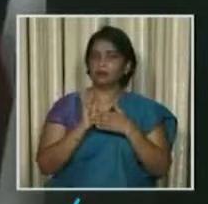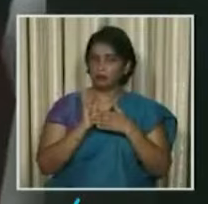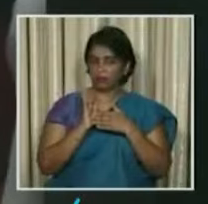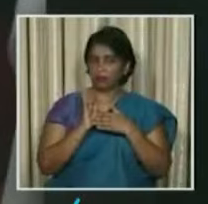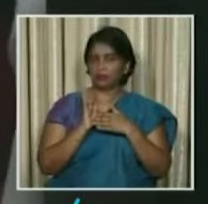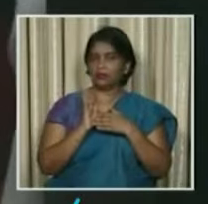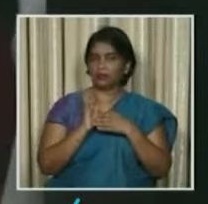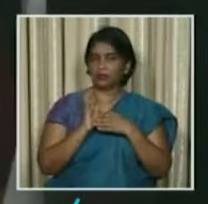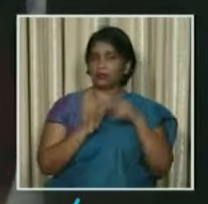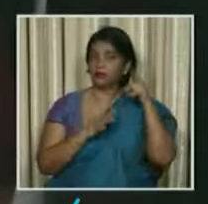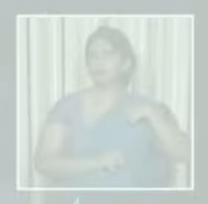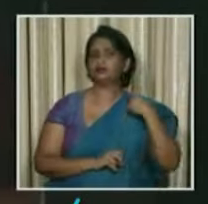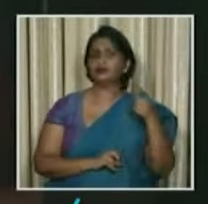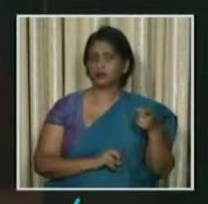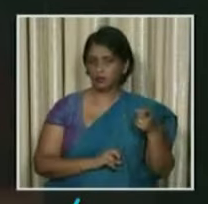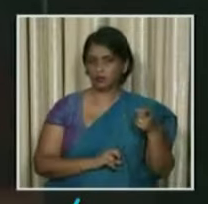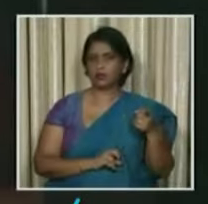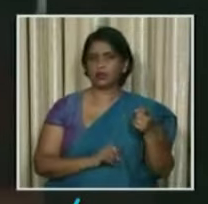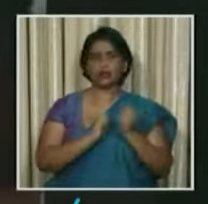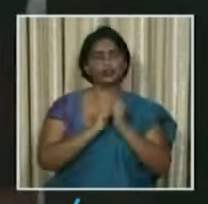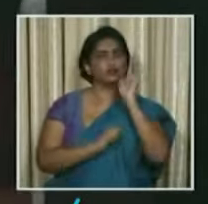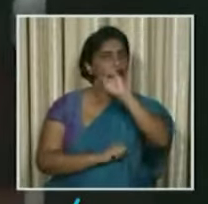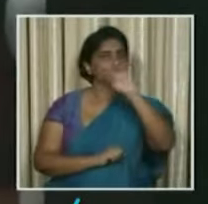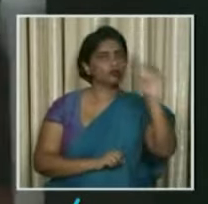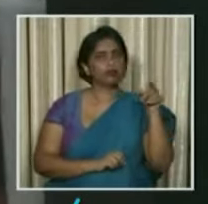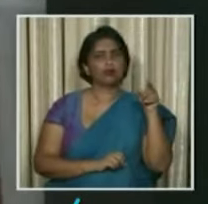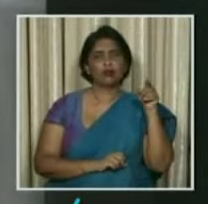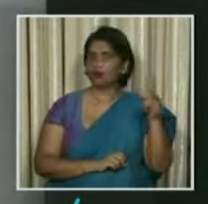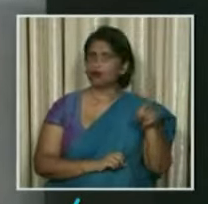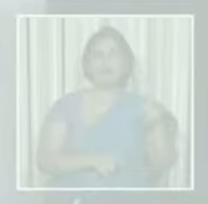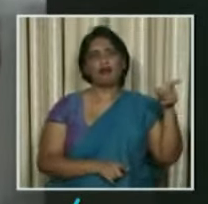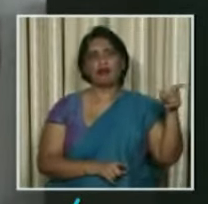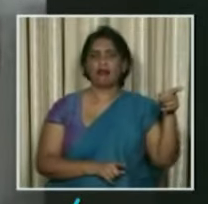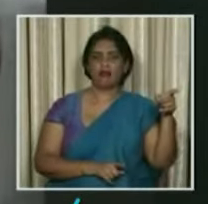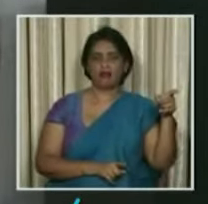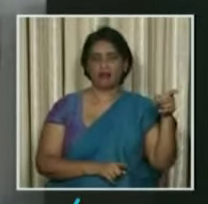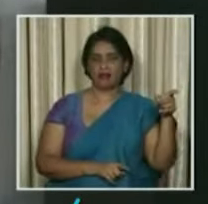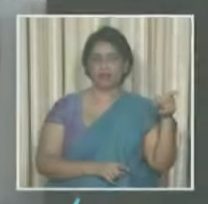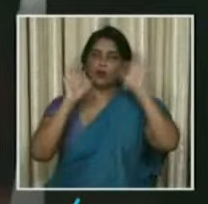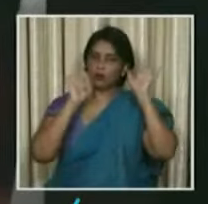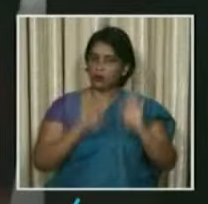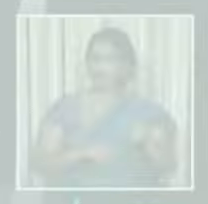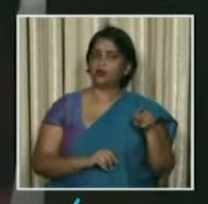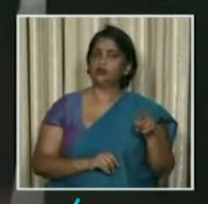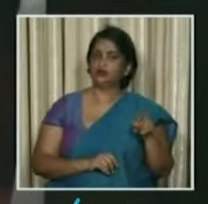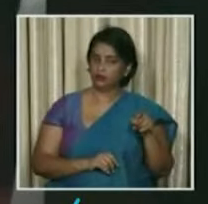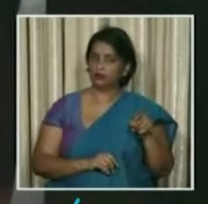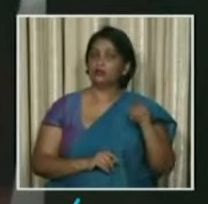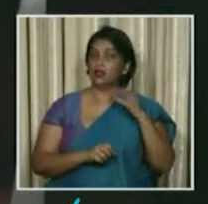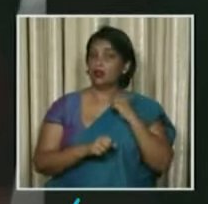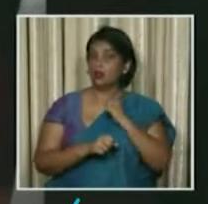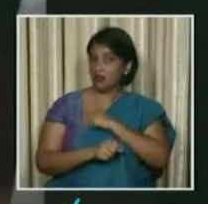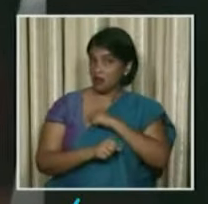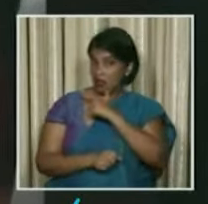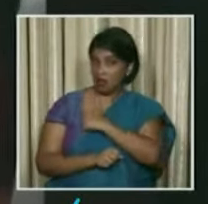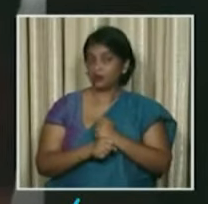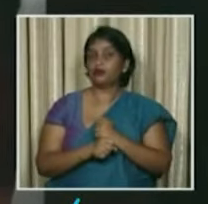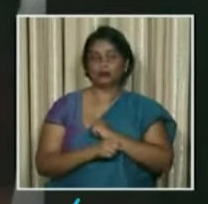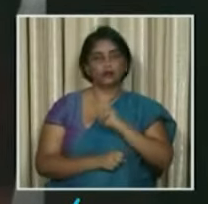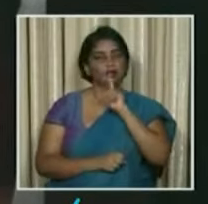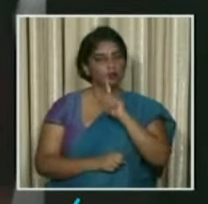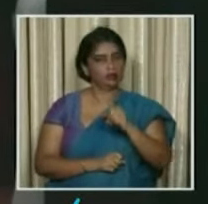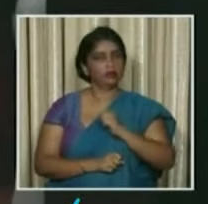වඳවාගෙන එයාගේ හිතුමතයට පත් කිරීම කරන්නට ඒක නම් බොහොම ක්‍රමවත් වෙනවා. ඒක බොහොම ලස්සනට වෙනවා. ඒ වගේම ආණ්ඩුකාරවරුන්ටත් මම කියන්න